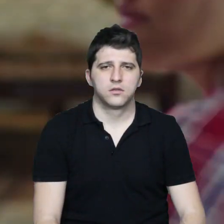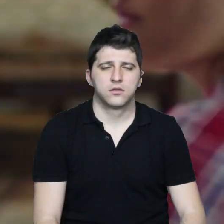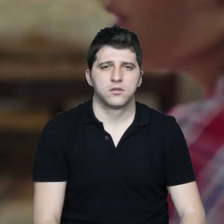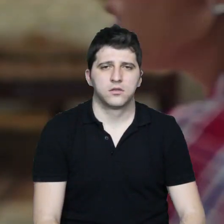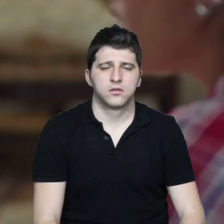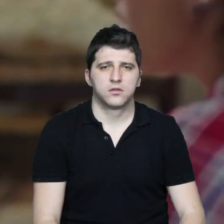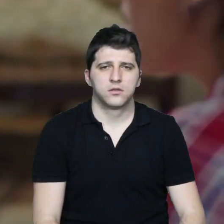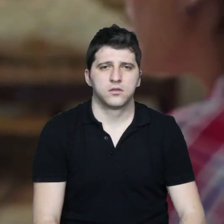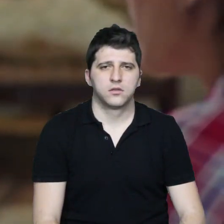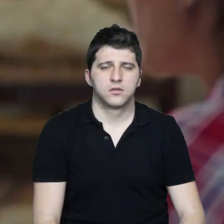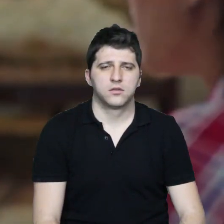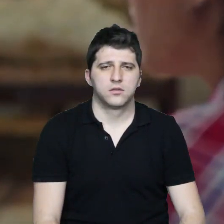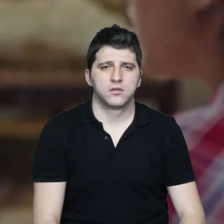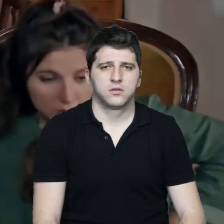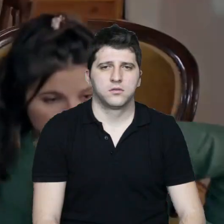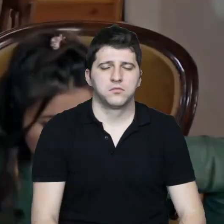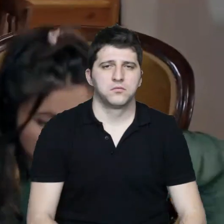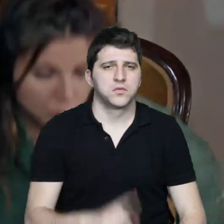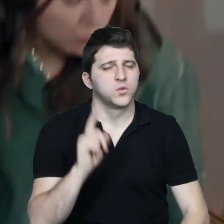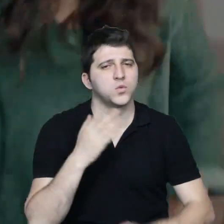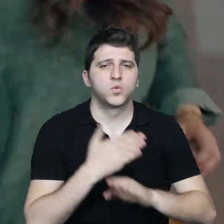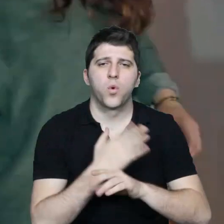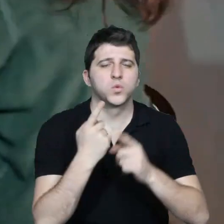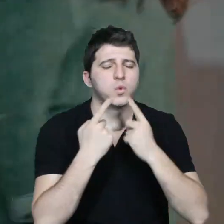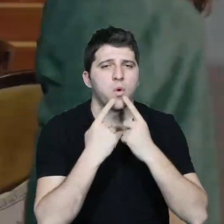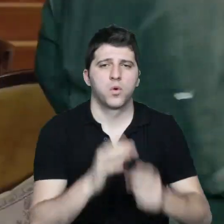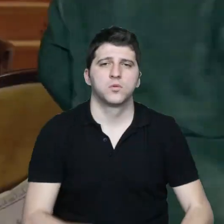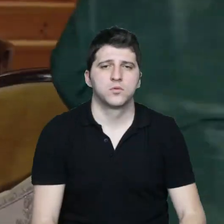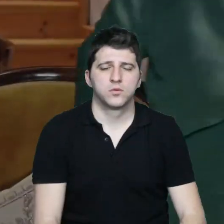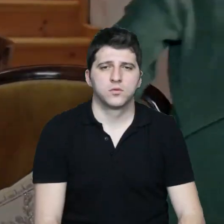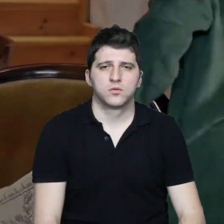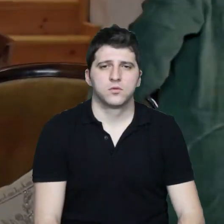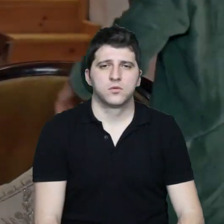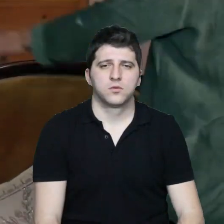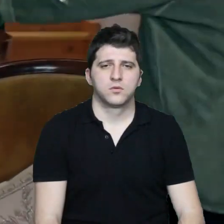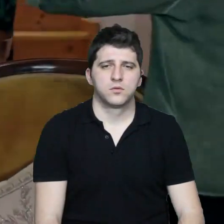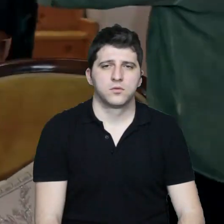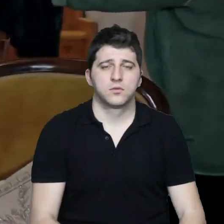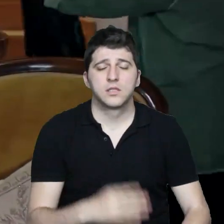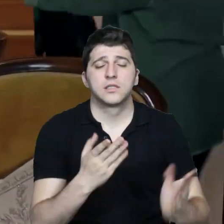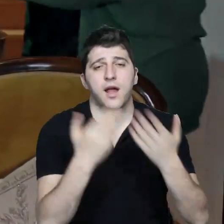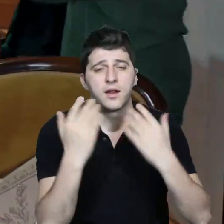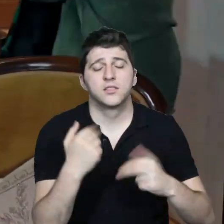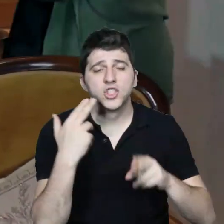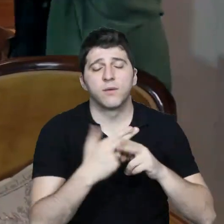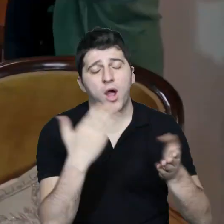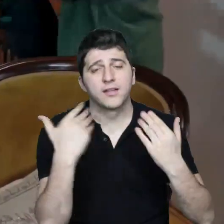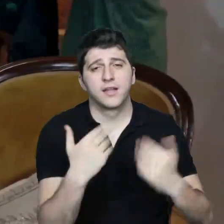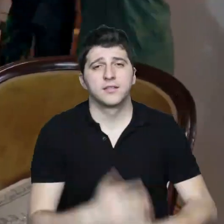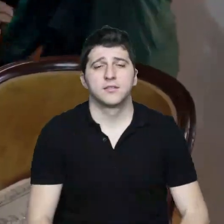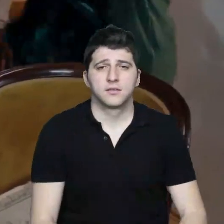Kızlar bakışıyor. Vallahi da doğru söylüyor ya. Kalktı. Kalkın. Çabuk